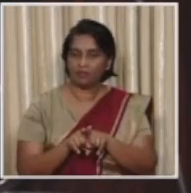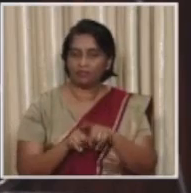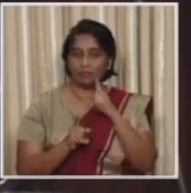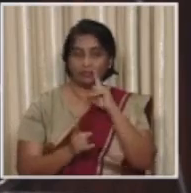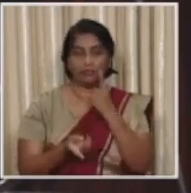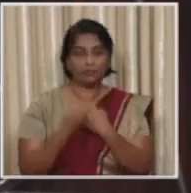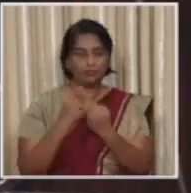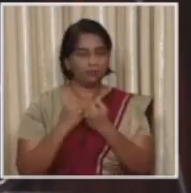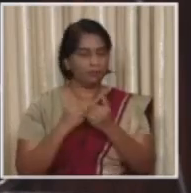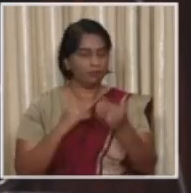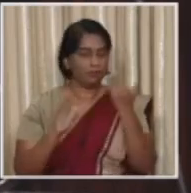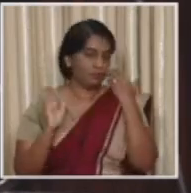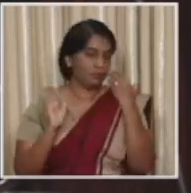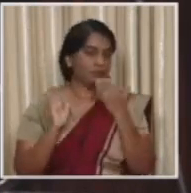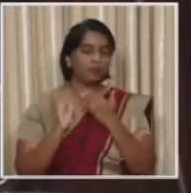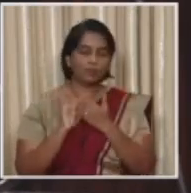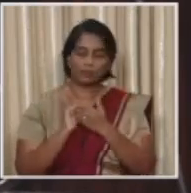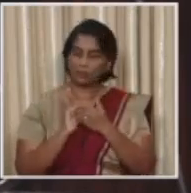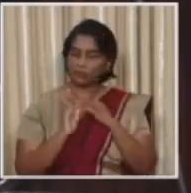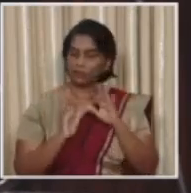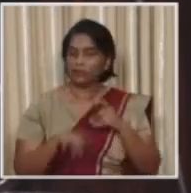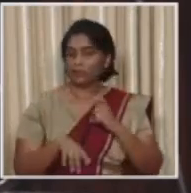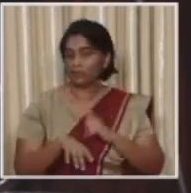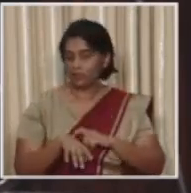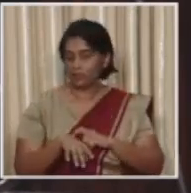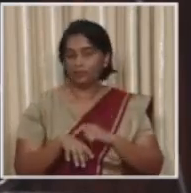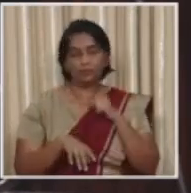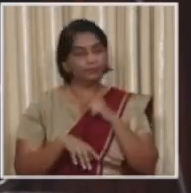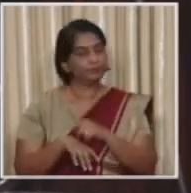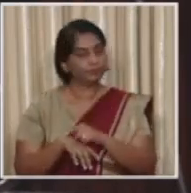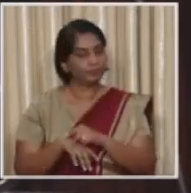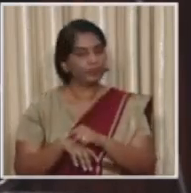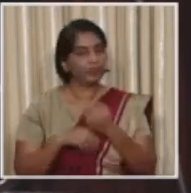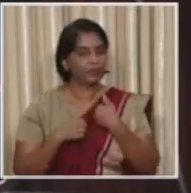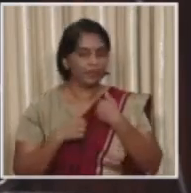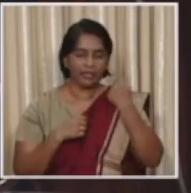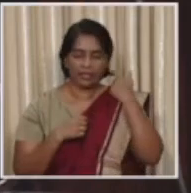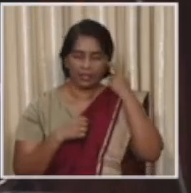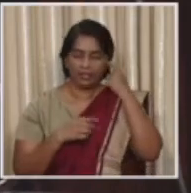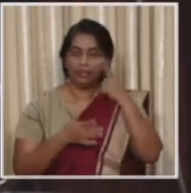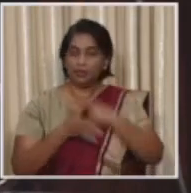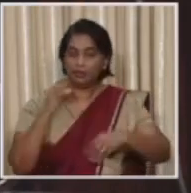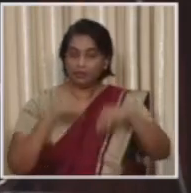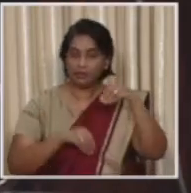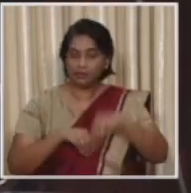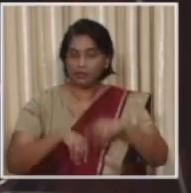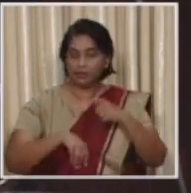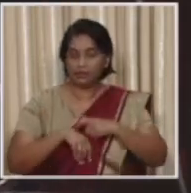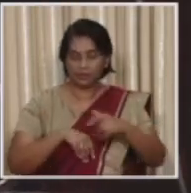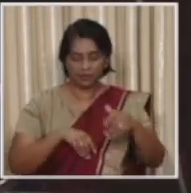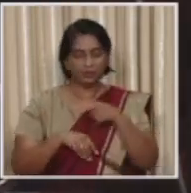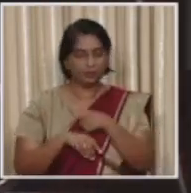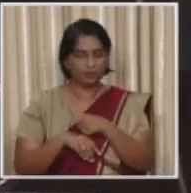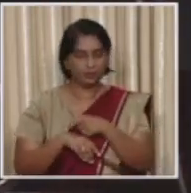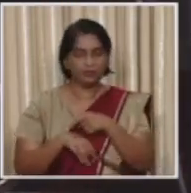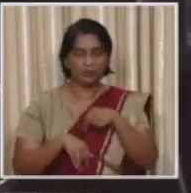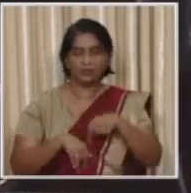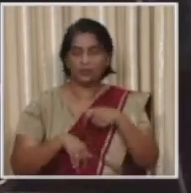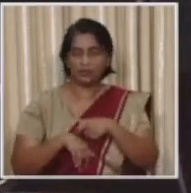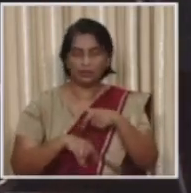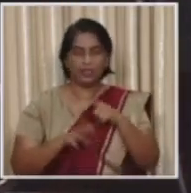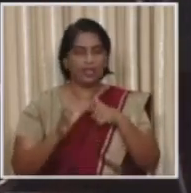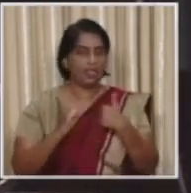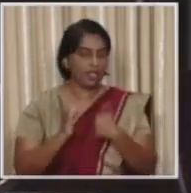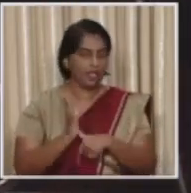විශ්ලේෂණයක් ඉදිරිපත් කිරීම සම්බන්ධයෙන් තියෙන අවස්ථාව. දැන් මේක අපි හිතනවා මැතිවරණ කාලයක් තුල දැන් මෙහි ඒ අවස්ථාවත් මේ පනත